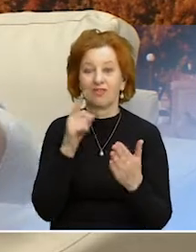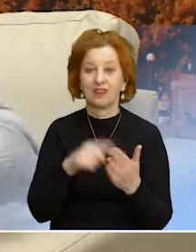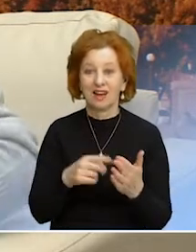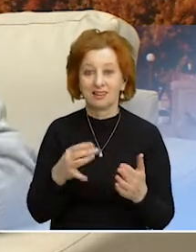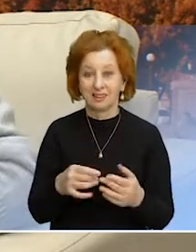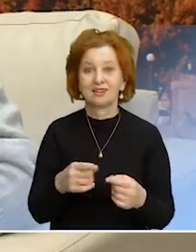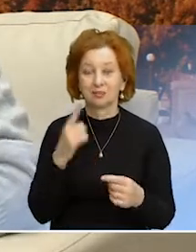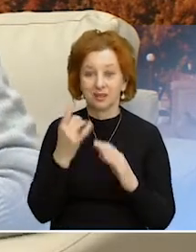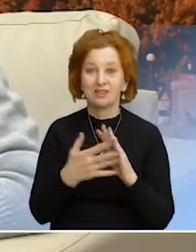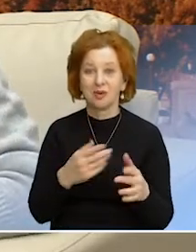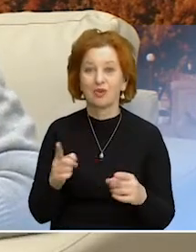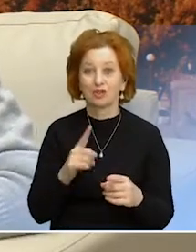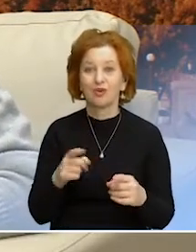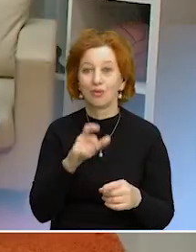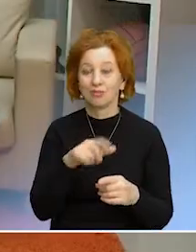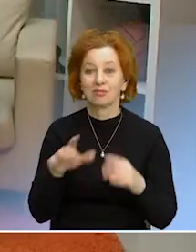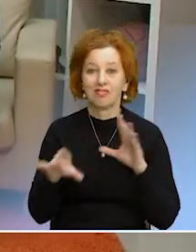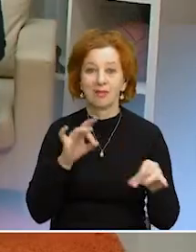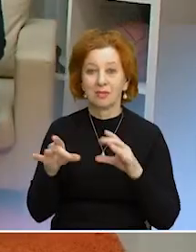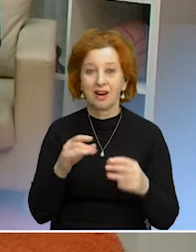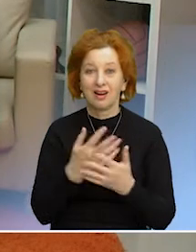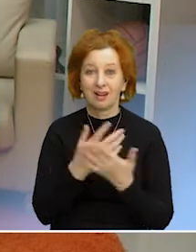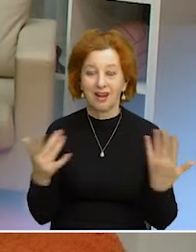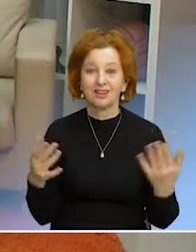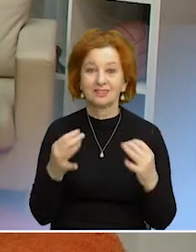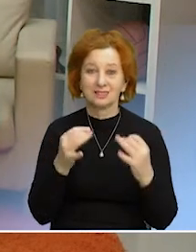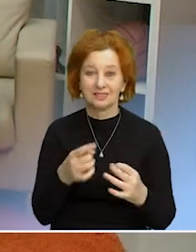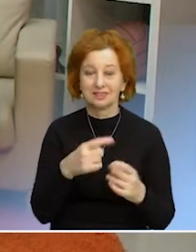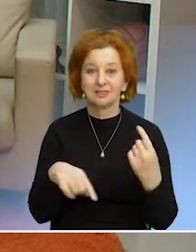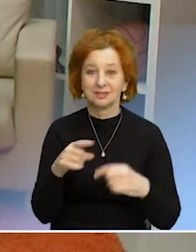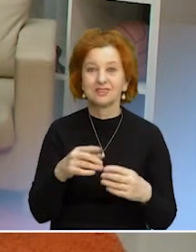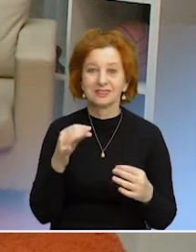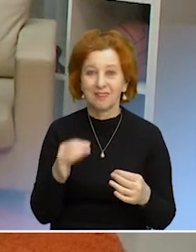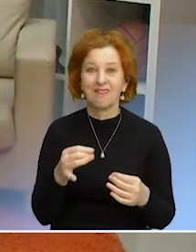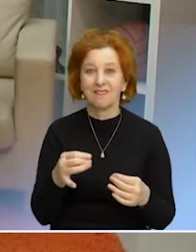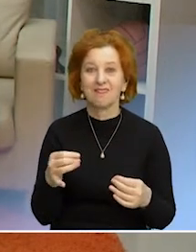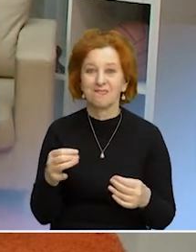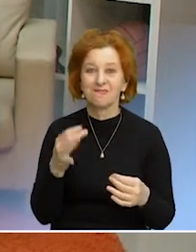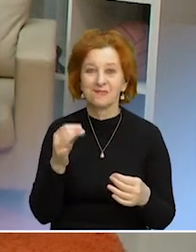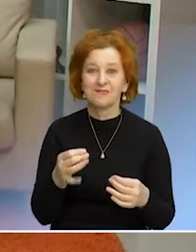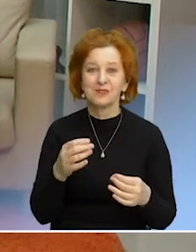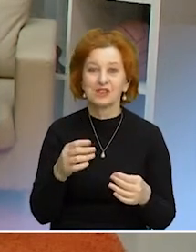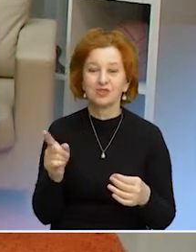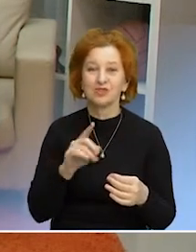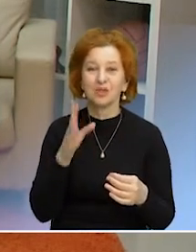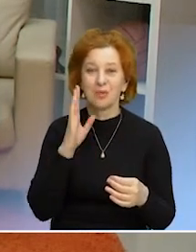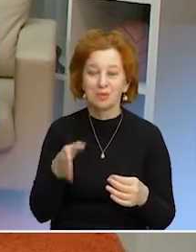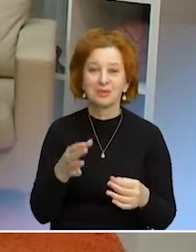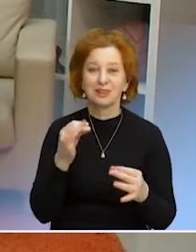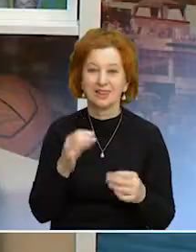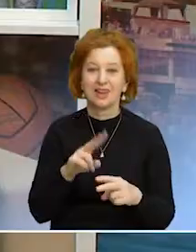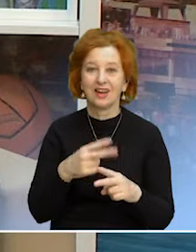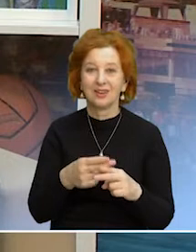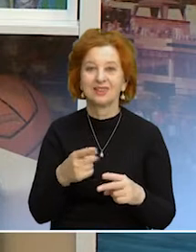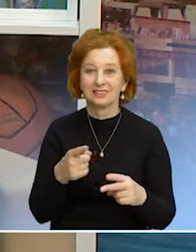отличная. Мы придумаем персонажа для Алексея Киселевского, если что. Вам приходит Леша Киселевский. Зачем ты, Леша? Все,